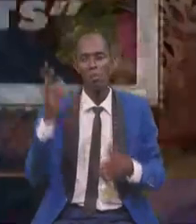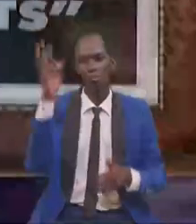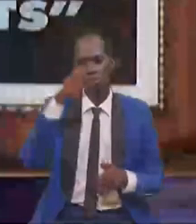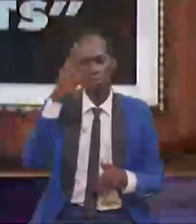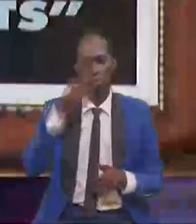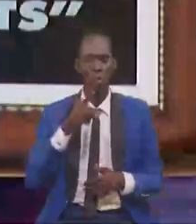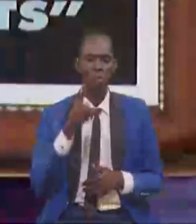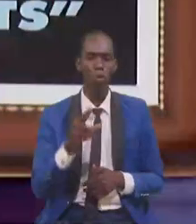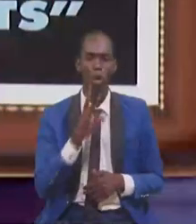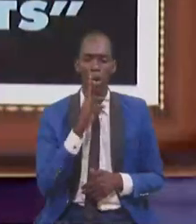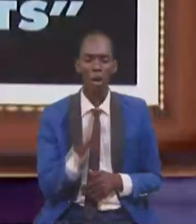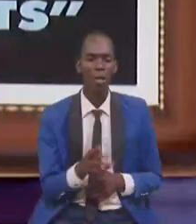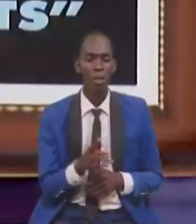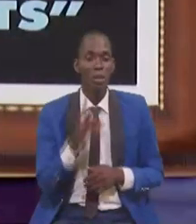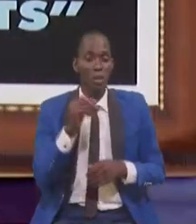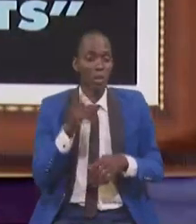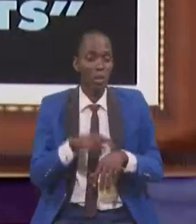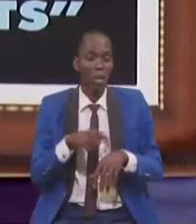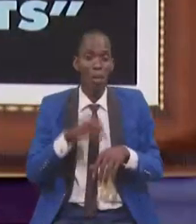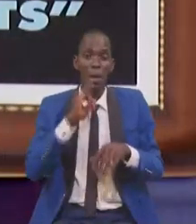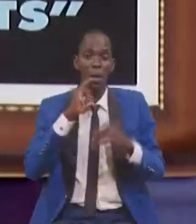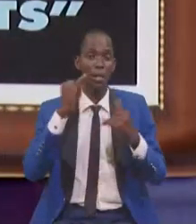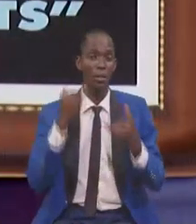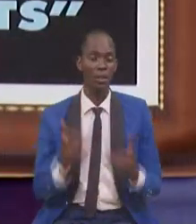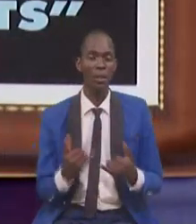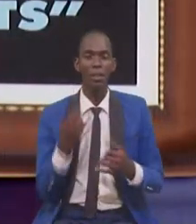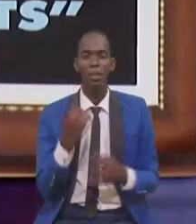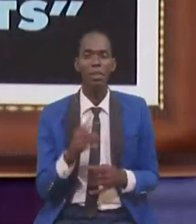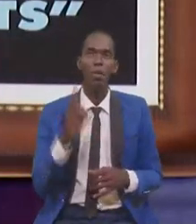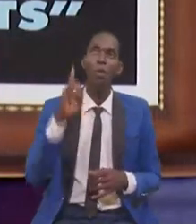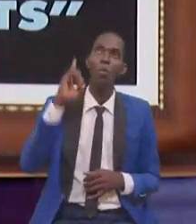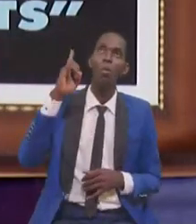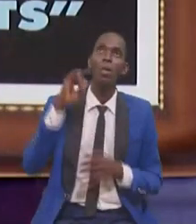avez, quel que soit votre état